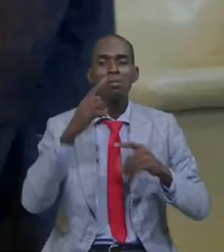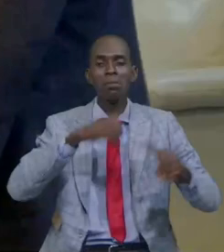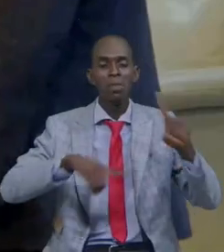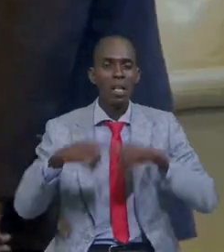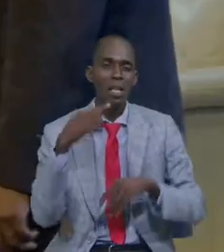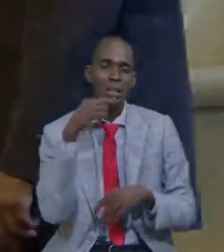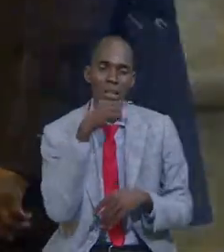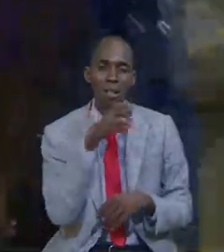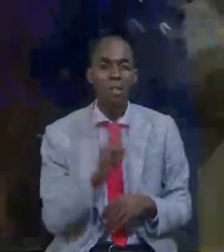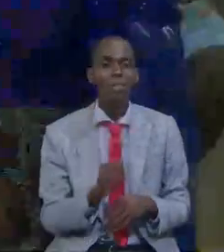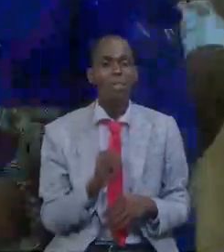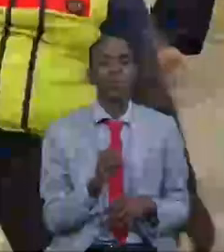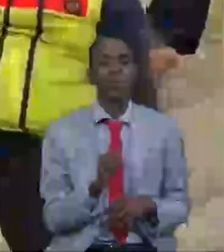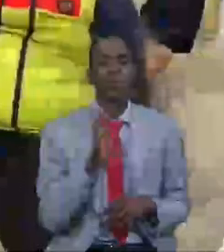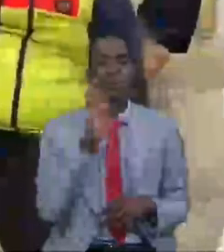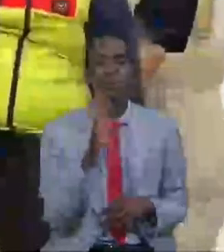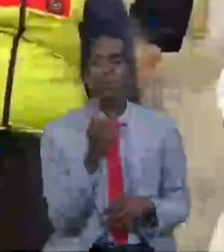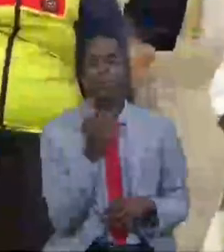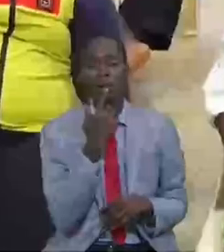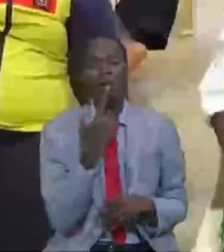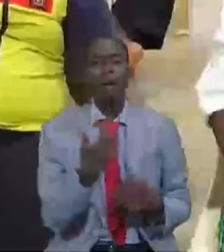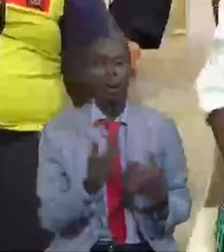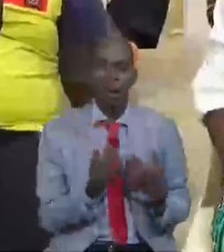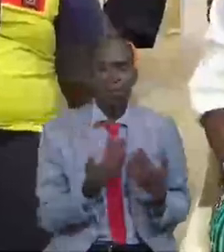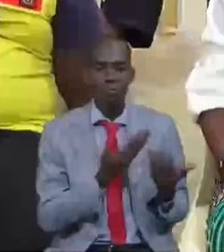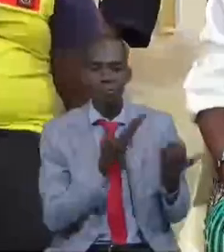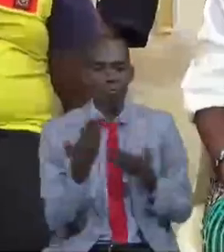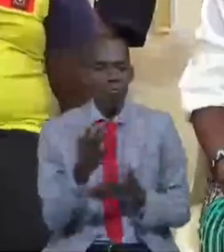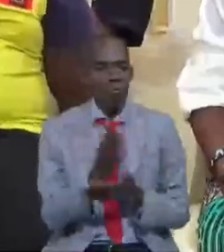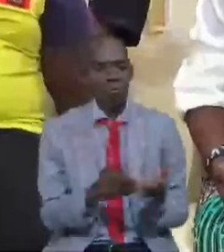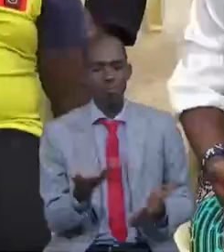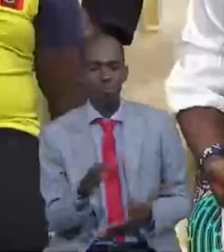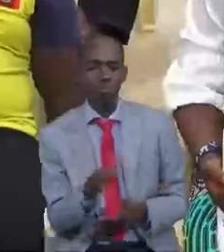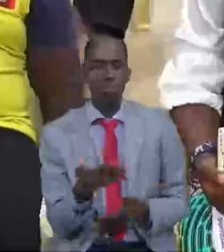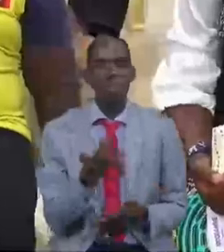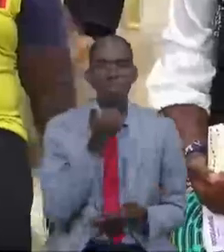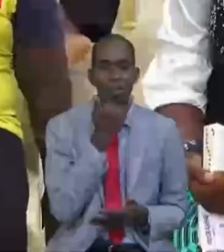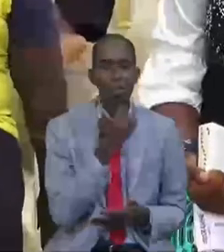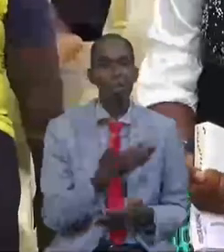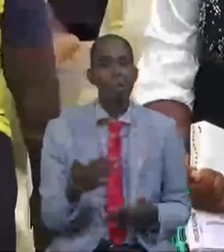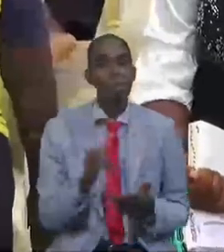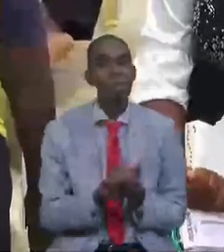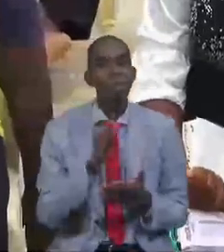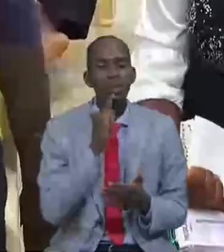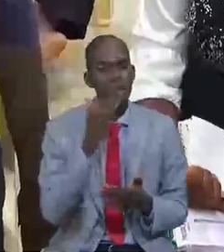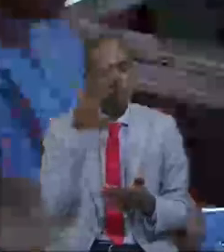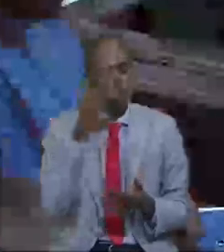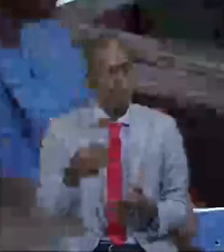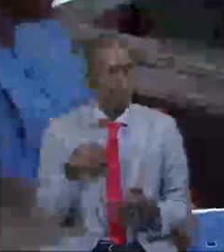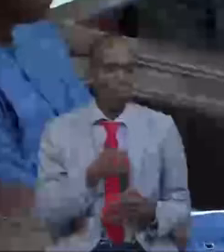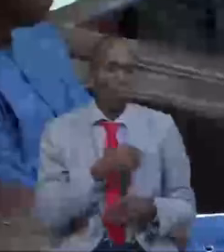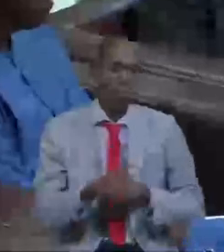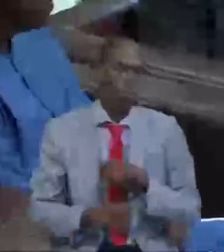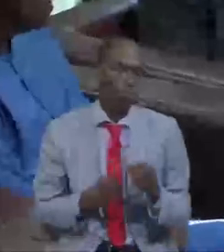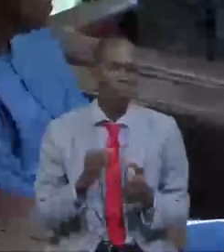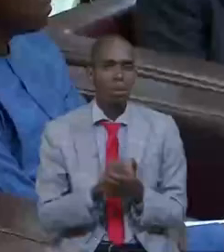langue fait entendre l'iniquité. C'est pourquoi nous souffrons, nos mains sont impliquées, nos pieds,